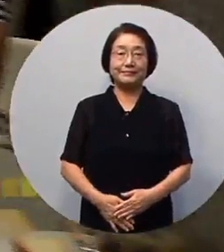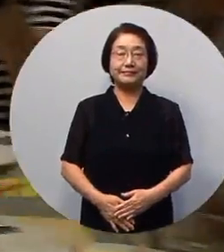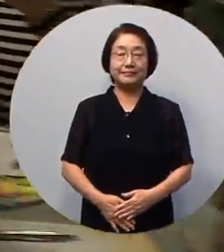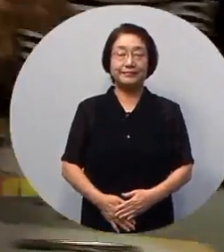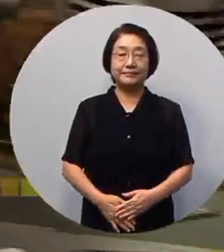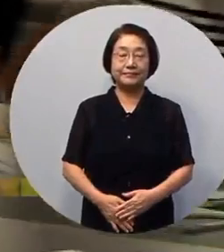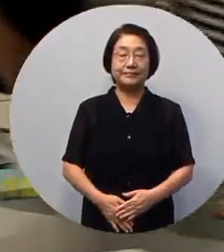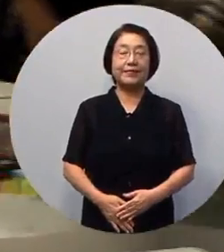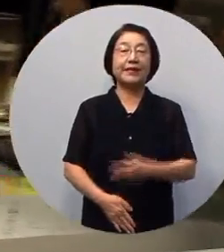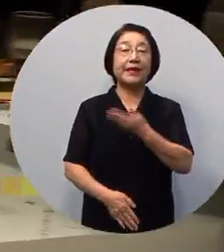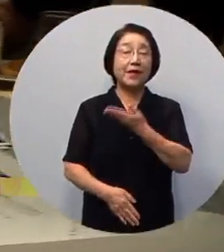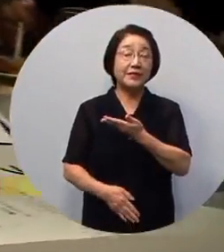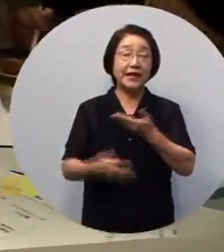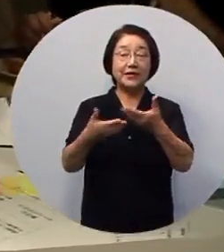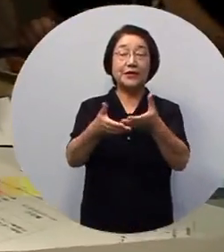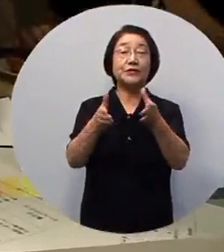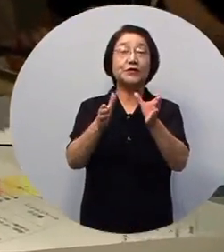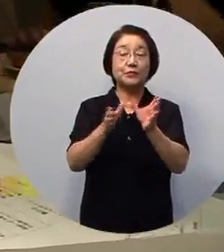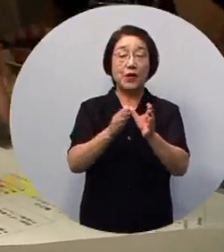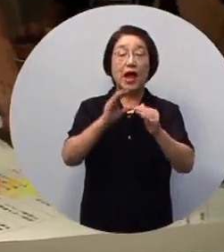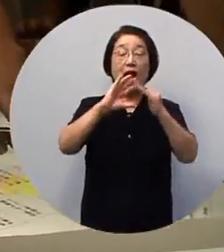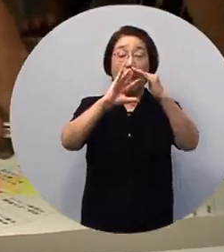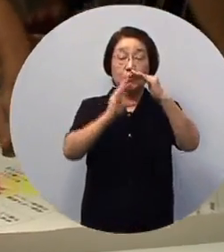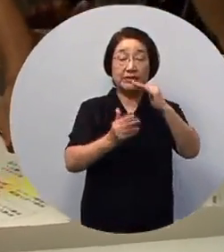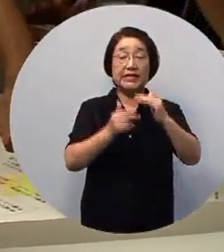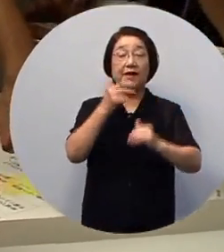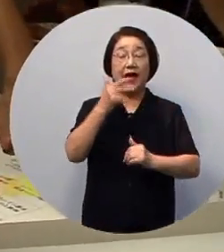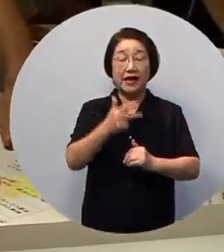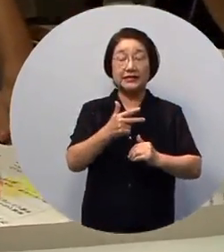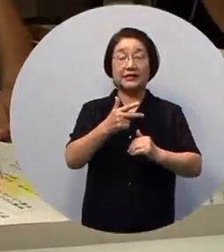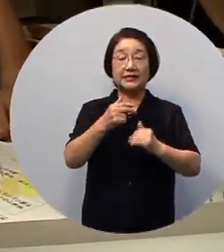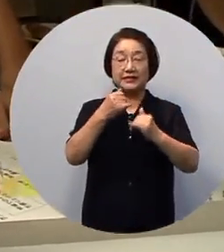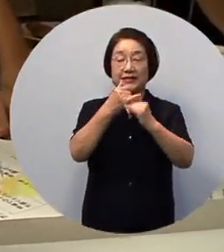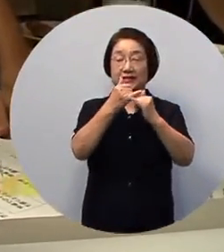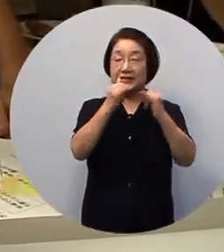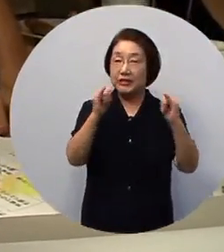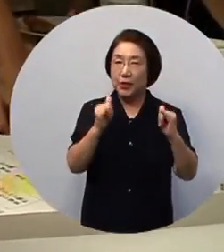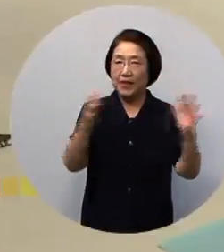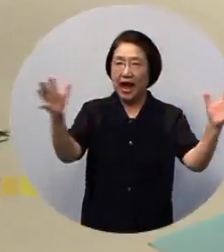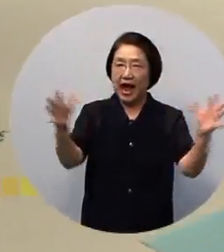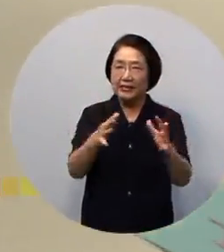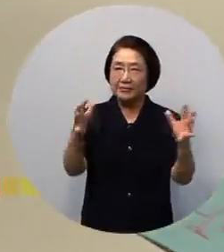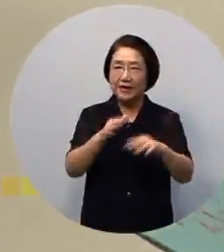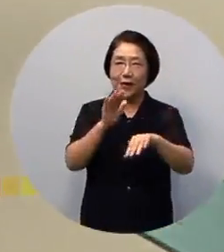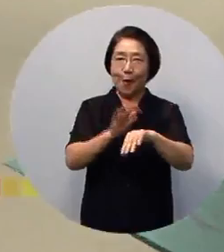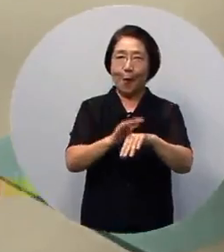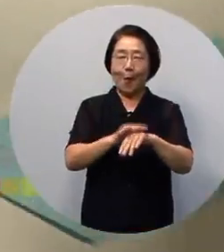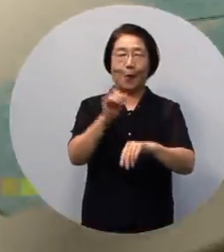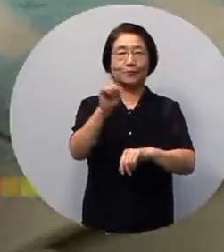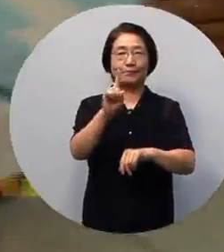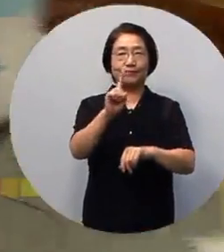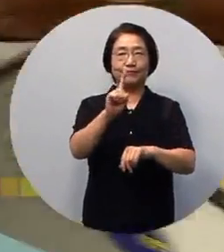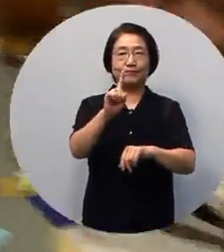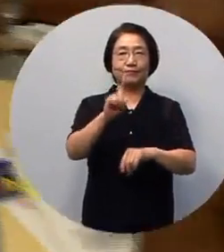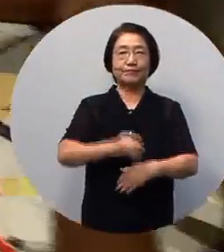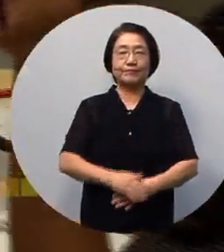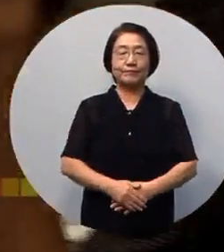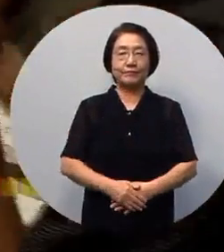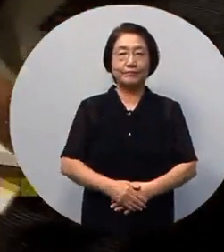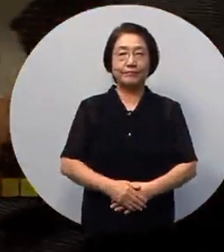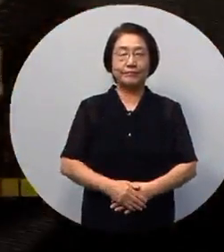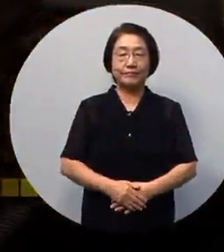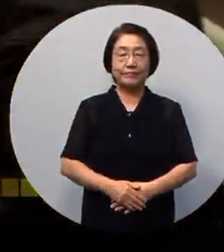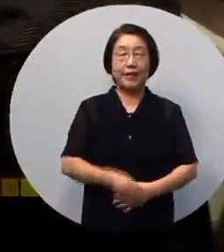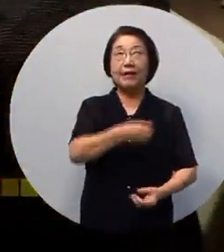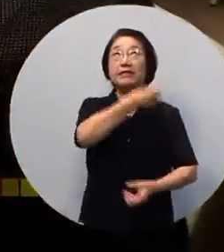こちらのグループは、藤沢に人を集めるには。 結構遠くからも大道芸に興味がある